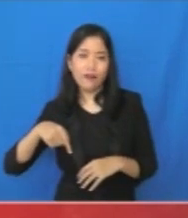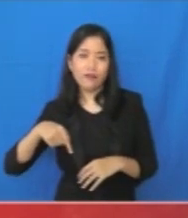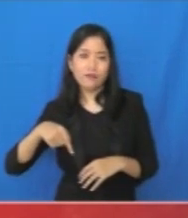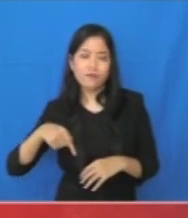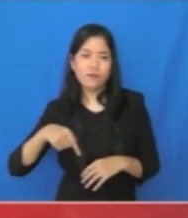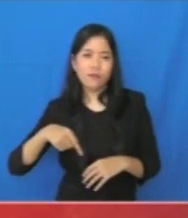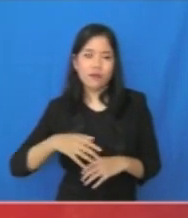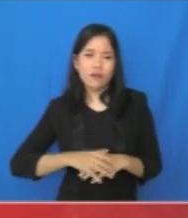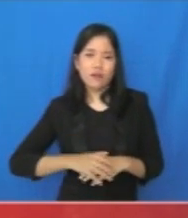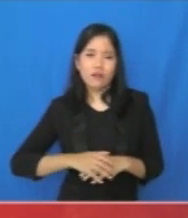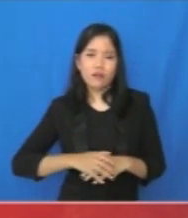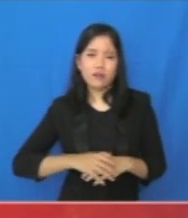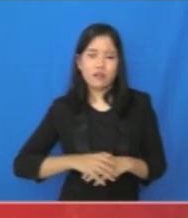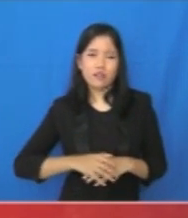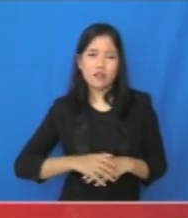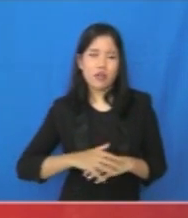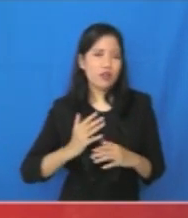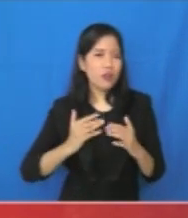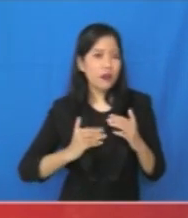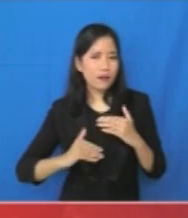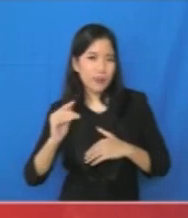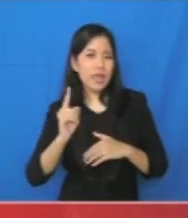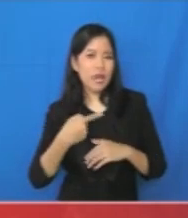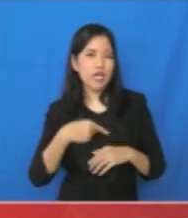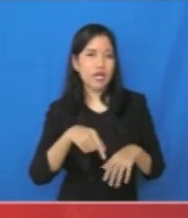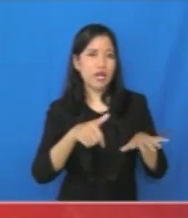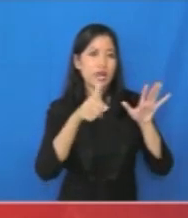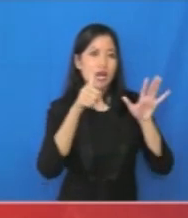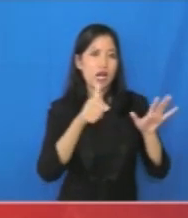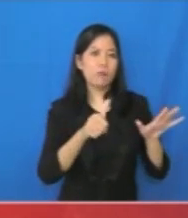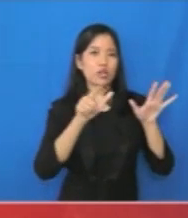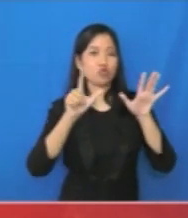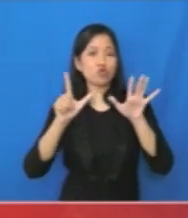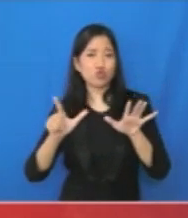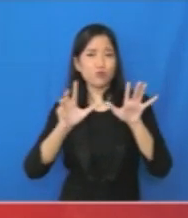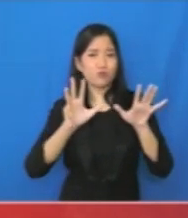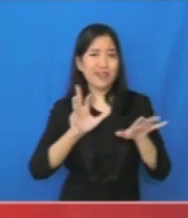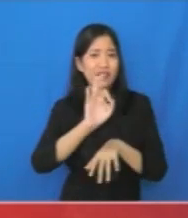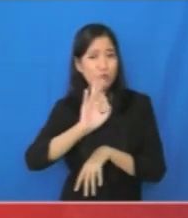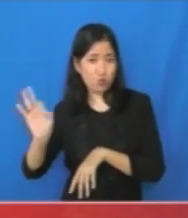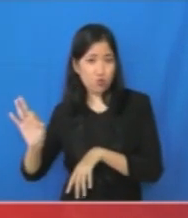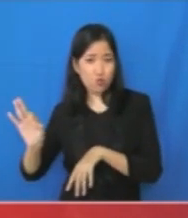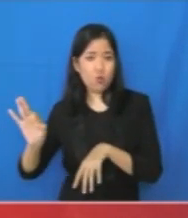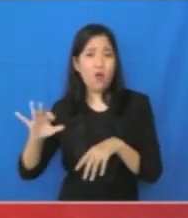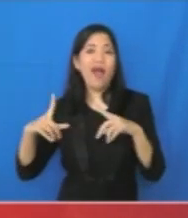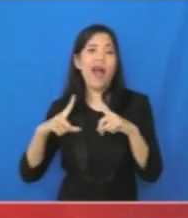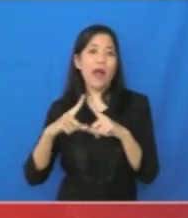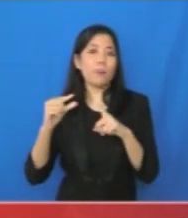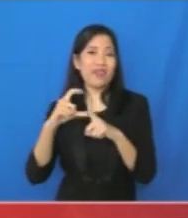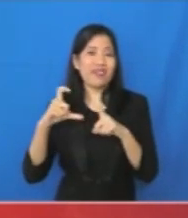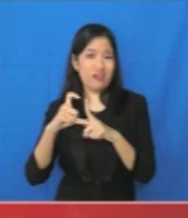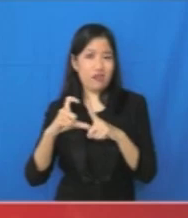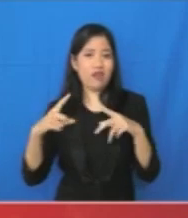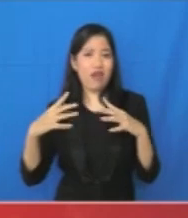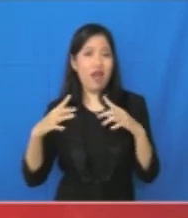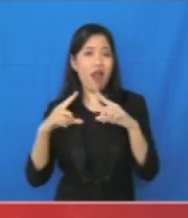sudah lebih dari 679 ribu HP Dedi ada Hai step